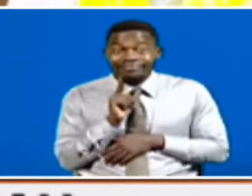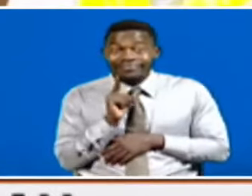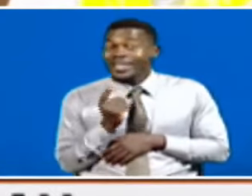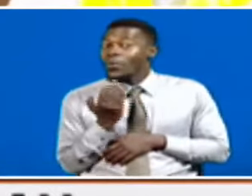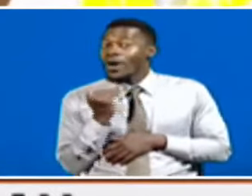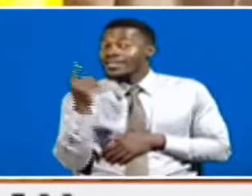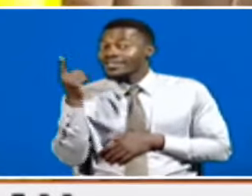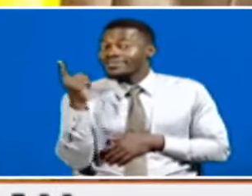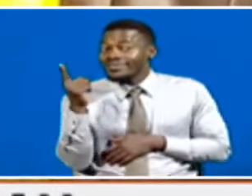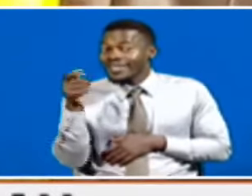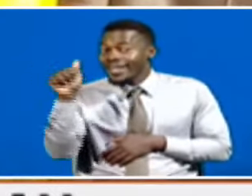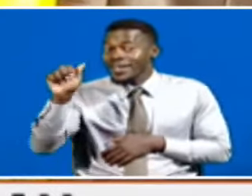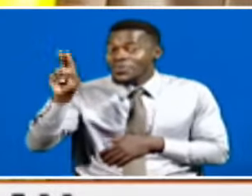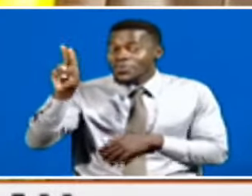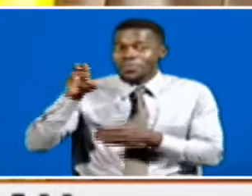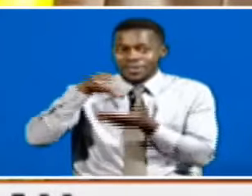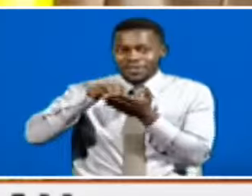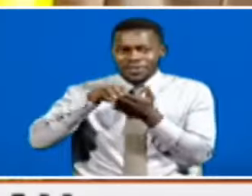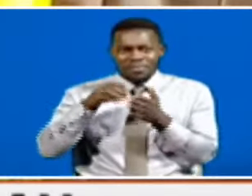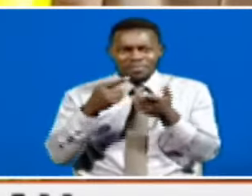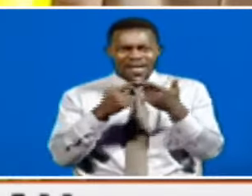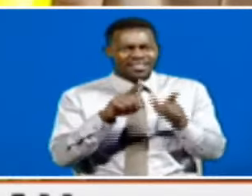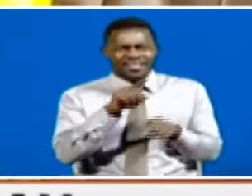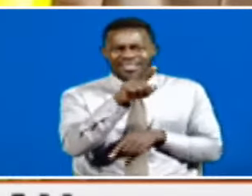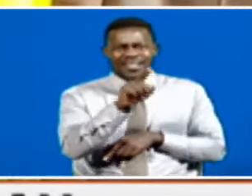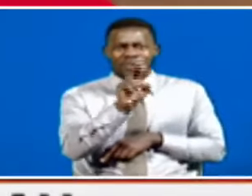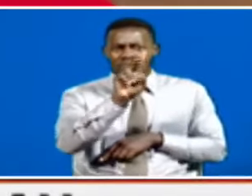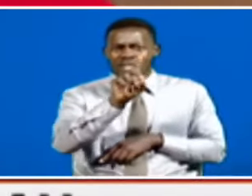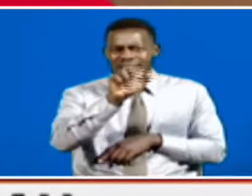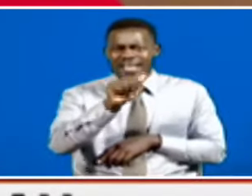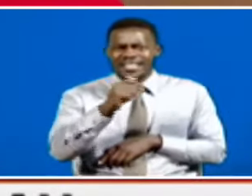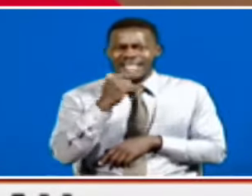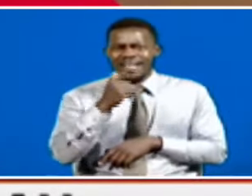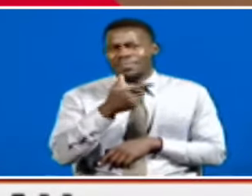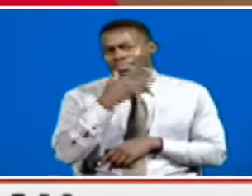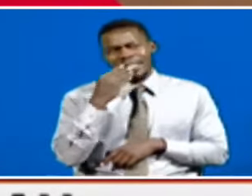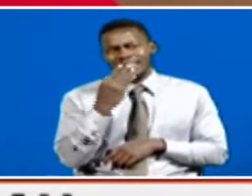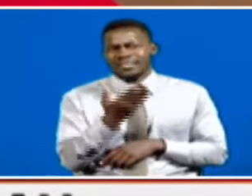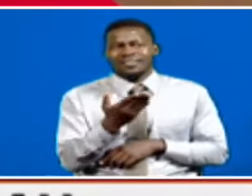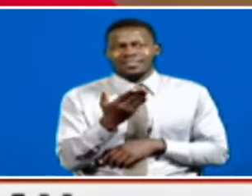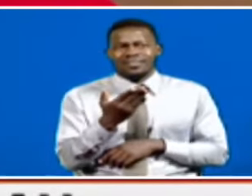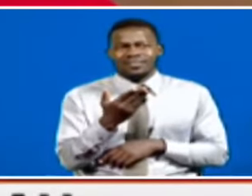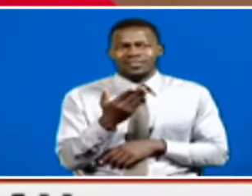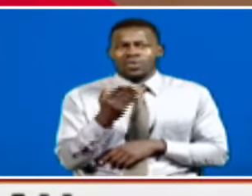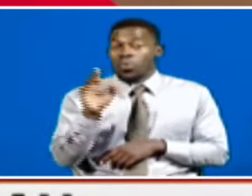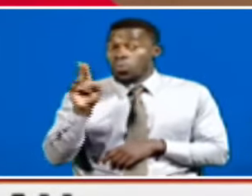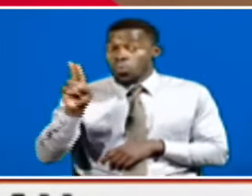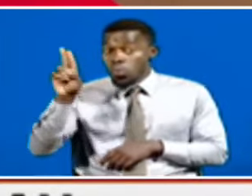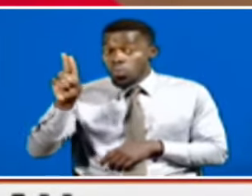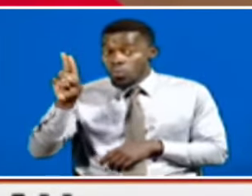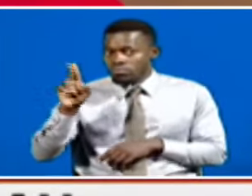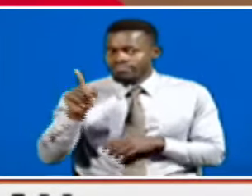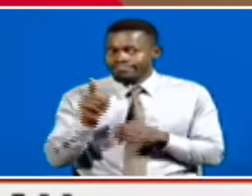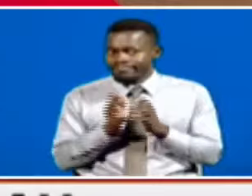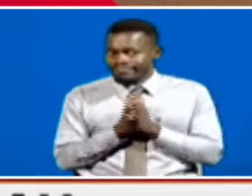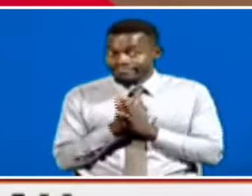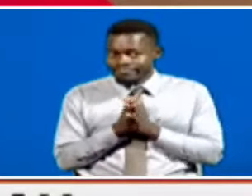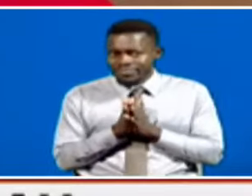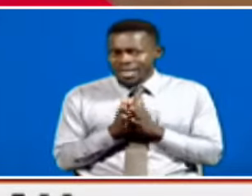Malala asema kuwa kwa sasa ni Odinga ameelezea nia yake. Uhuru hajaongea, so hatutaki tuseme kwamba